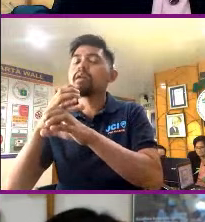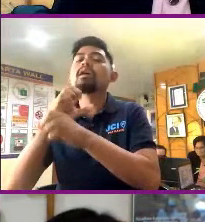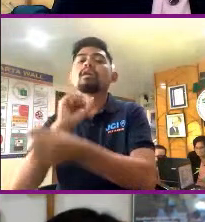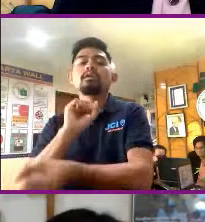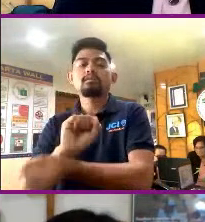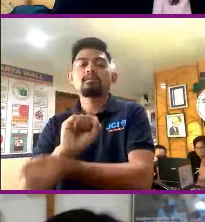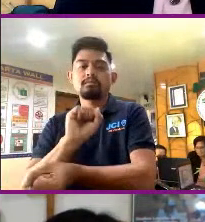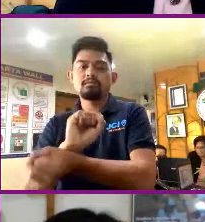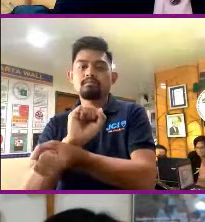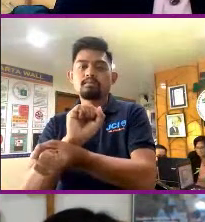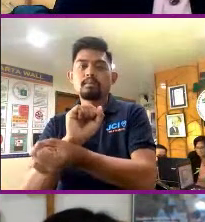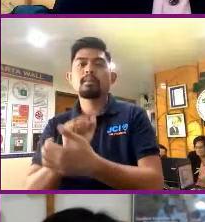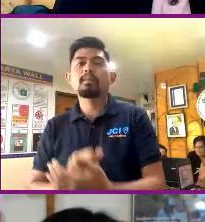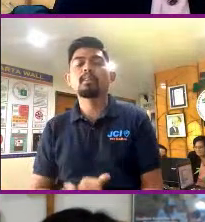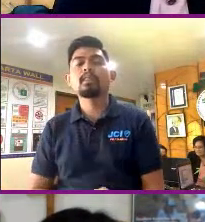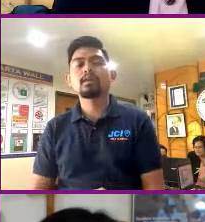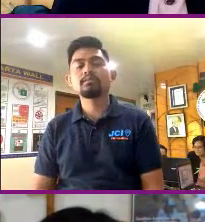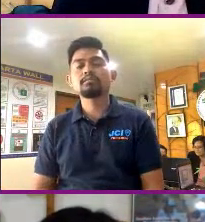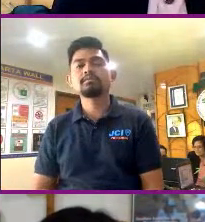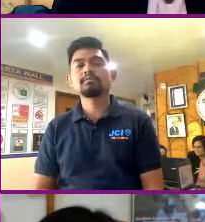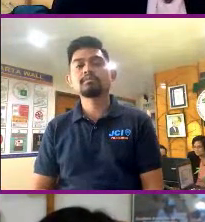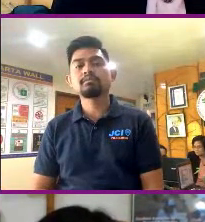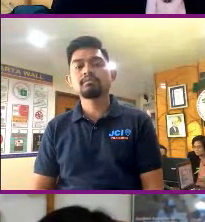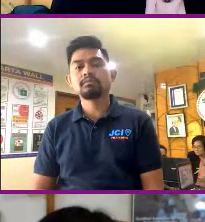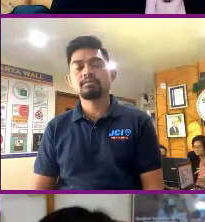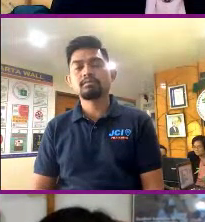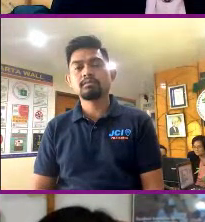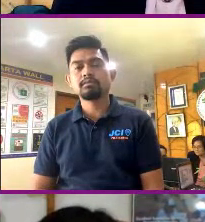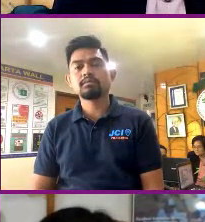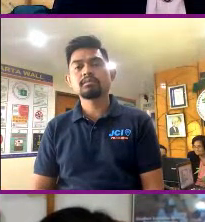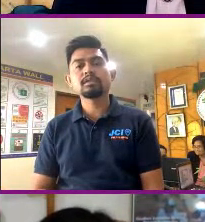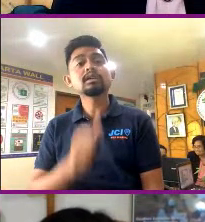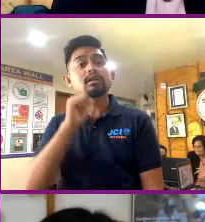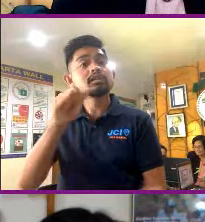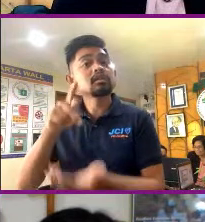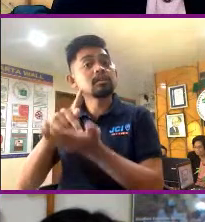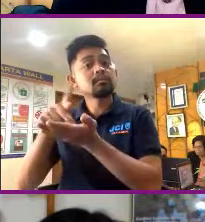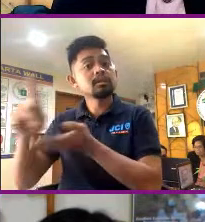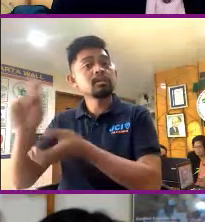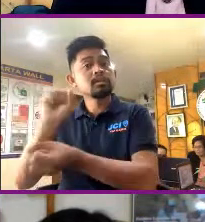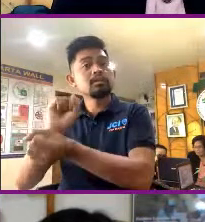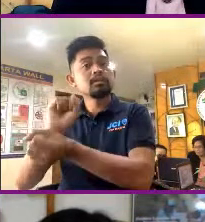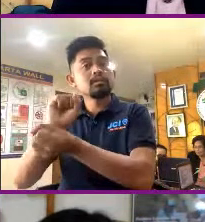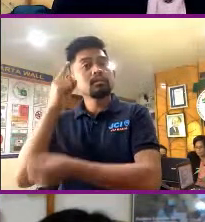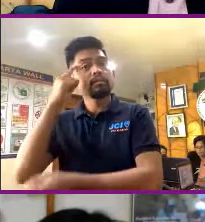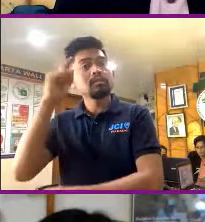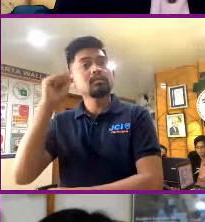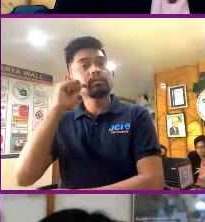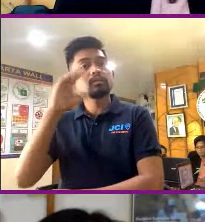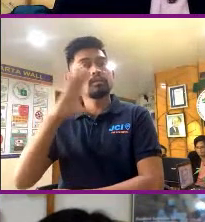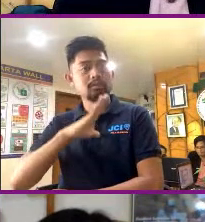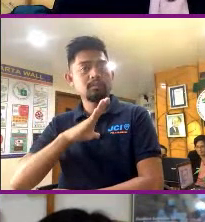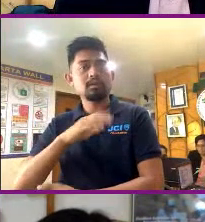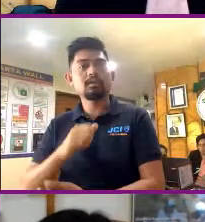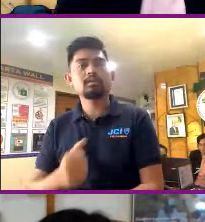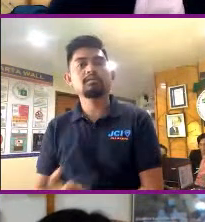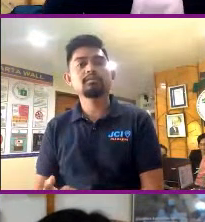si Mr. Felas Bon, unpaid work for women. And then si Gab